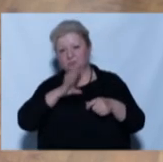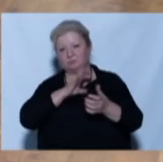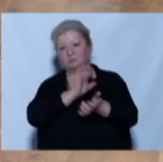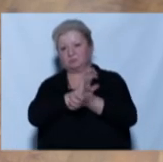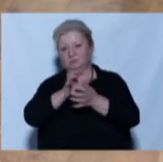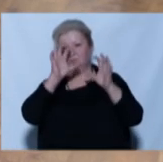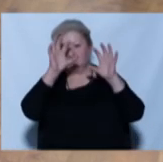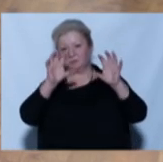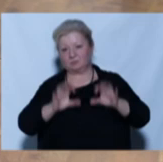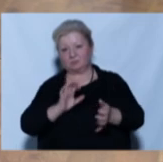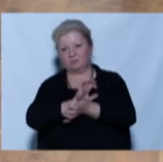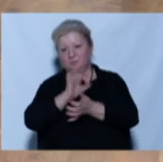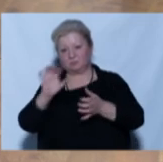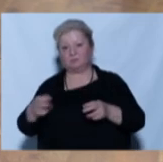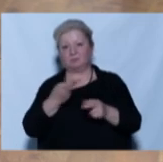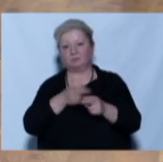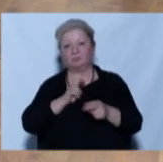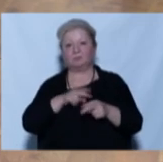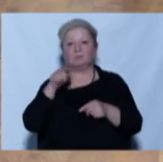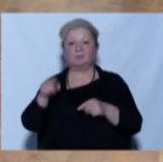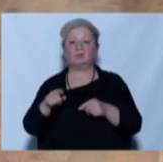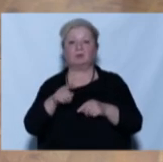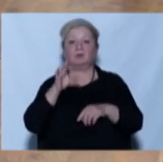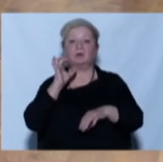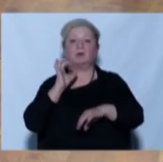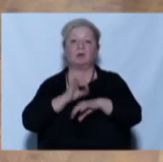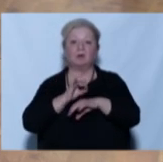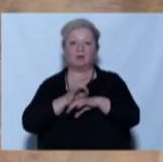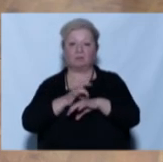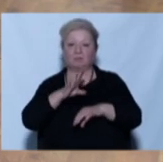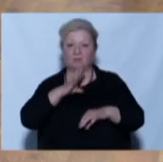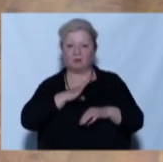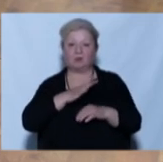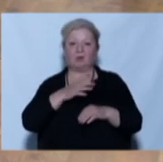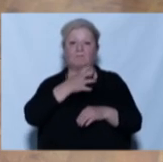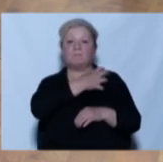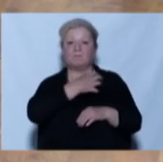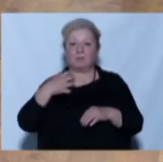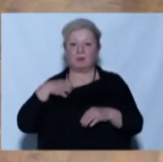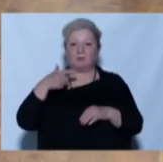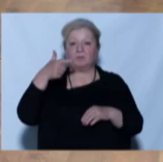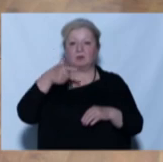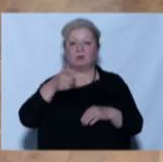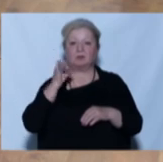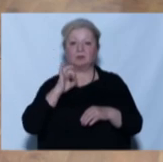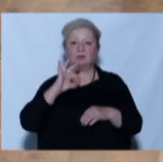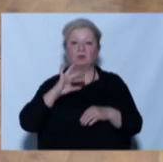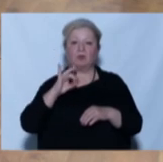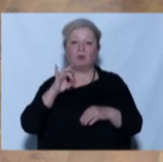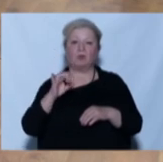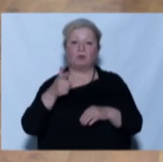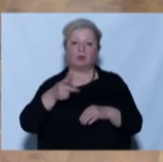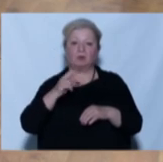შედგენილი მანიფესტი, რომლის თანახმადაც ავადმყოფი გიორგი მე-12-ის გარდაცვალების შემდეგ ქართლ-კახეთის სამეფო უნდა გაუქმებულიყო.